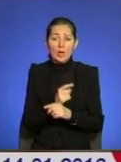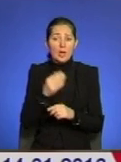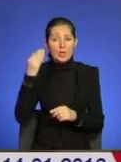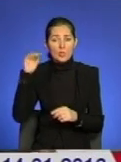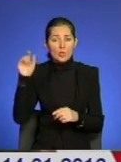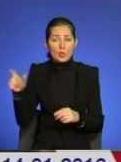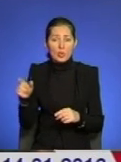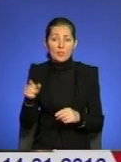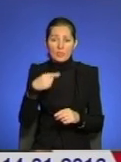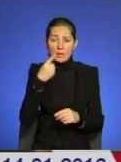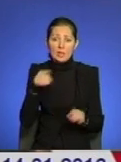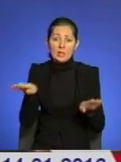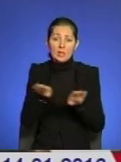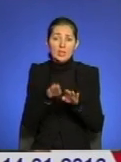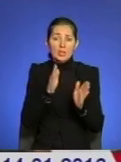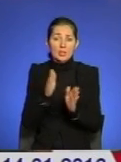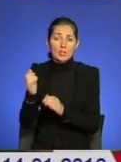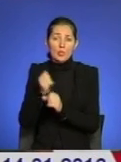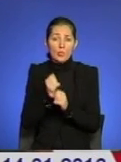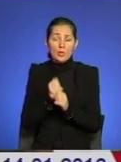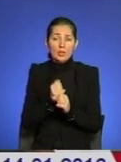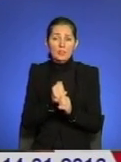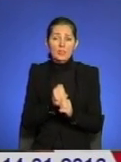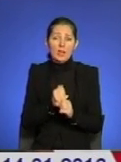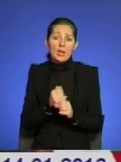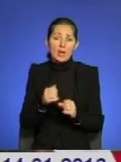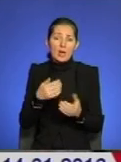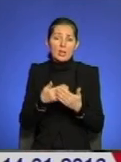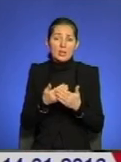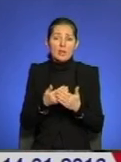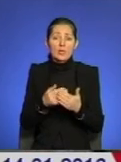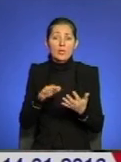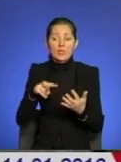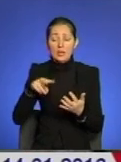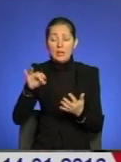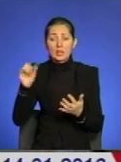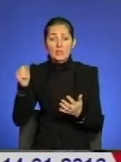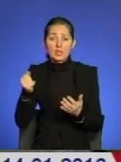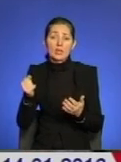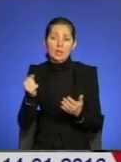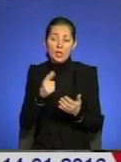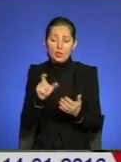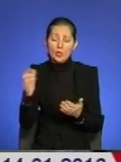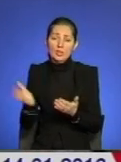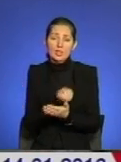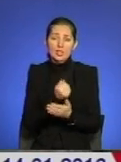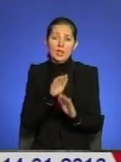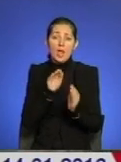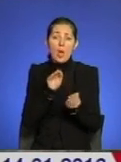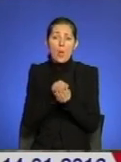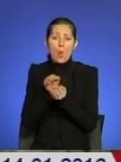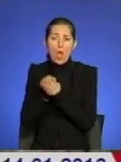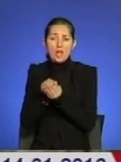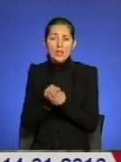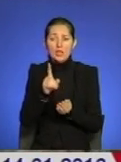посилаючись на закритий режим роботи. Нещодавно на окраїні Ланівців активісти знайшли також могильник із сотнями мертвих свиней